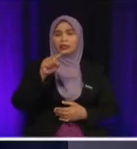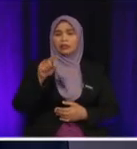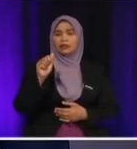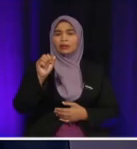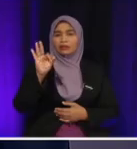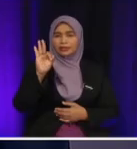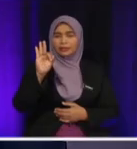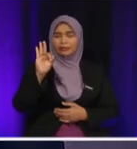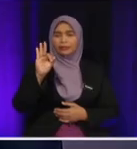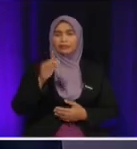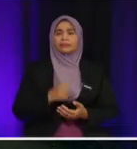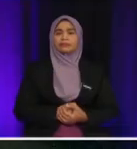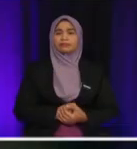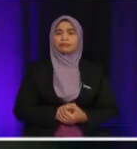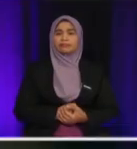dengar tak perkataan qazaf?